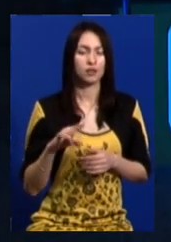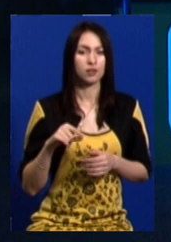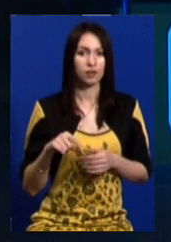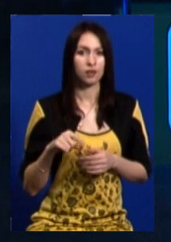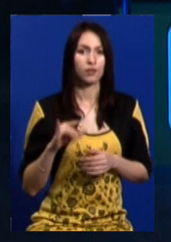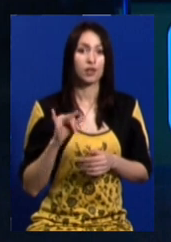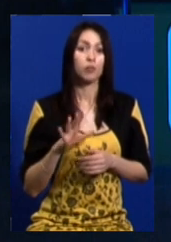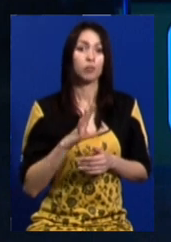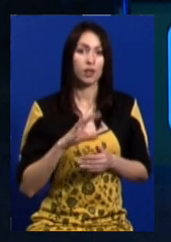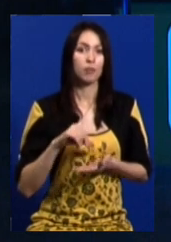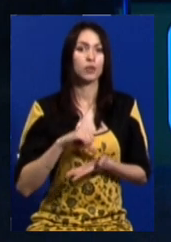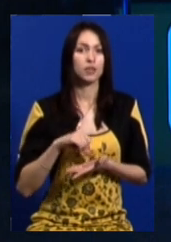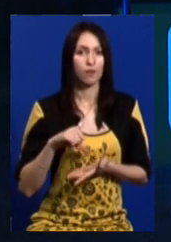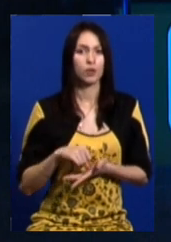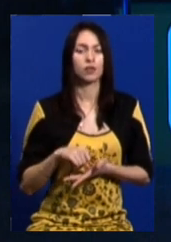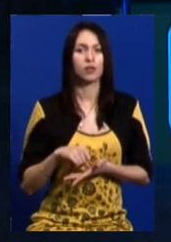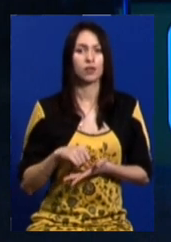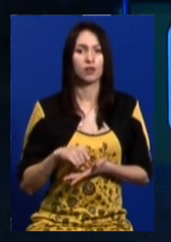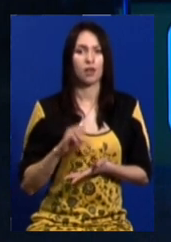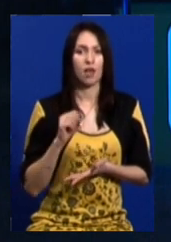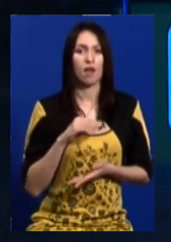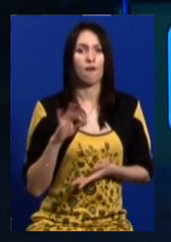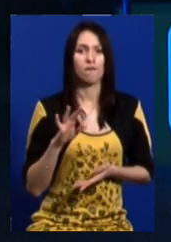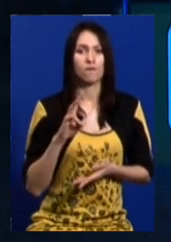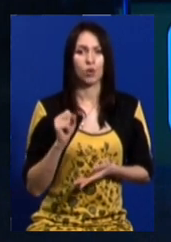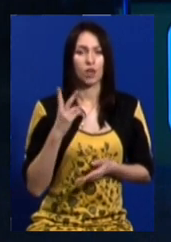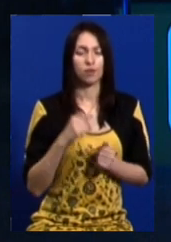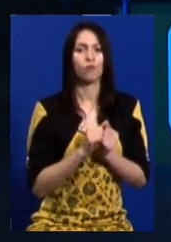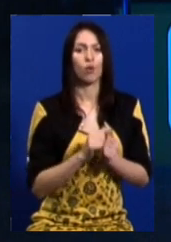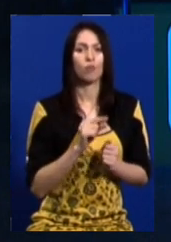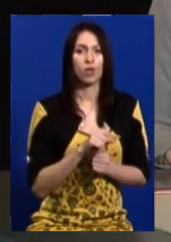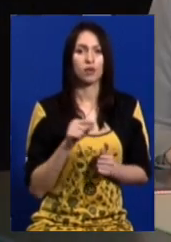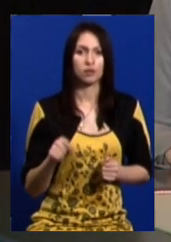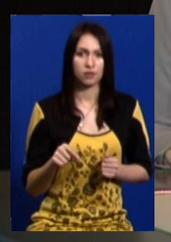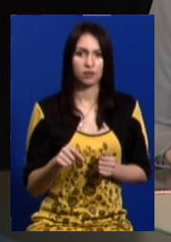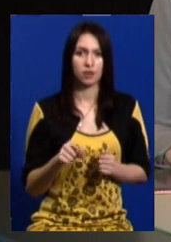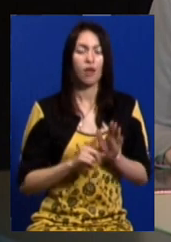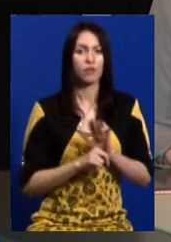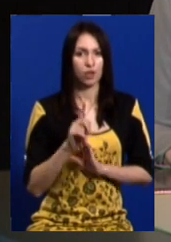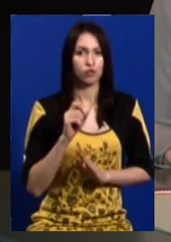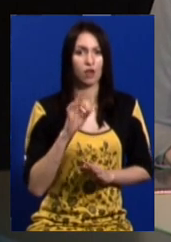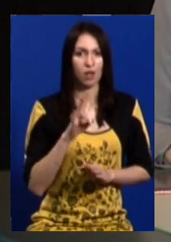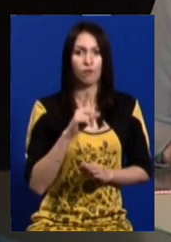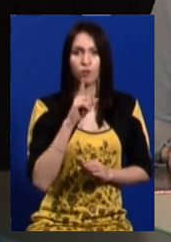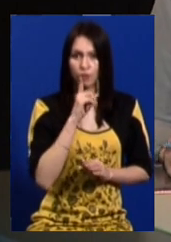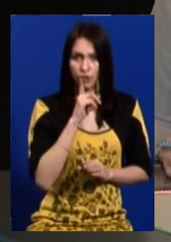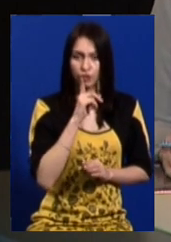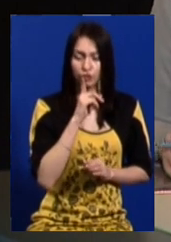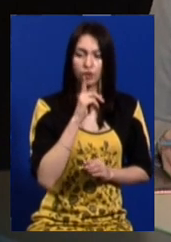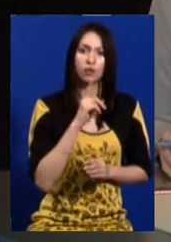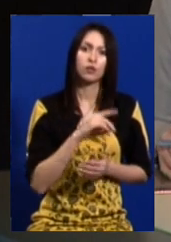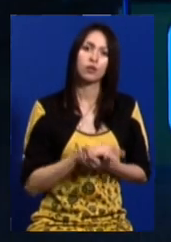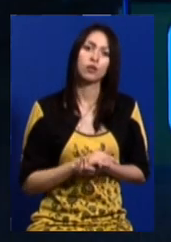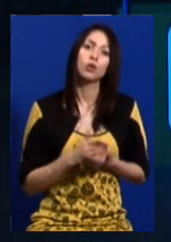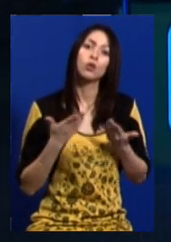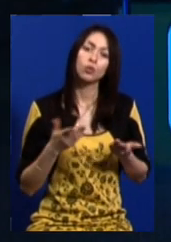і були представники Афону. 2 монастирів були. Хоча спочатку Афон мовчав щодо Томосу у перші дні. Там.